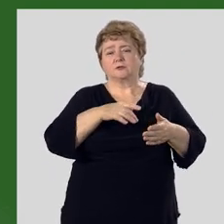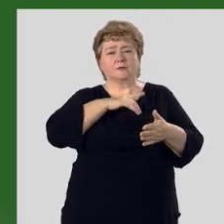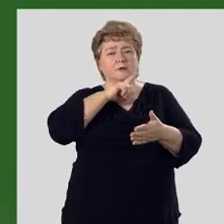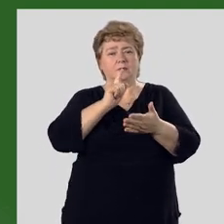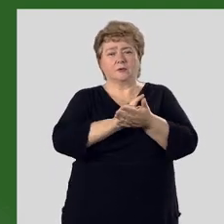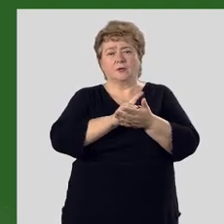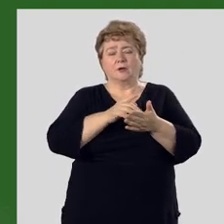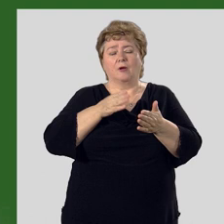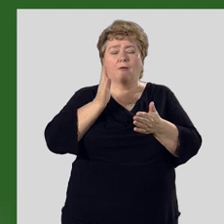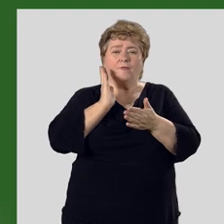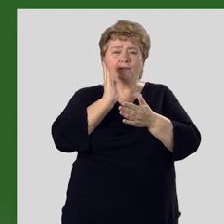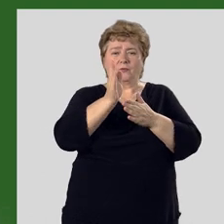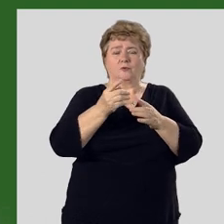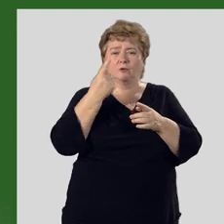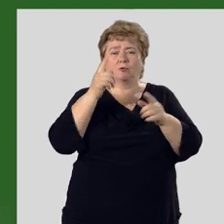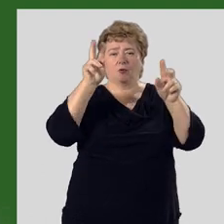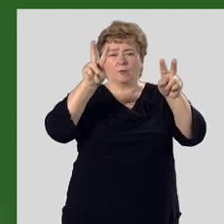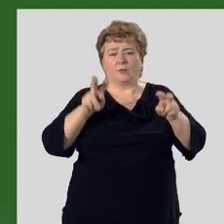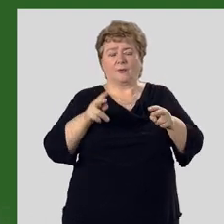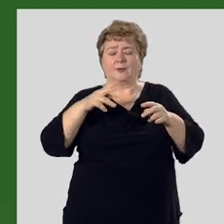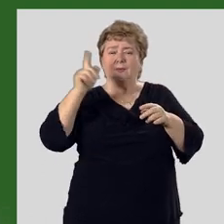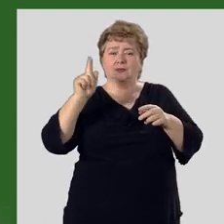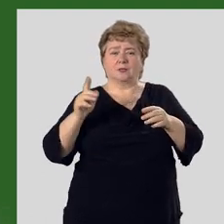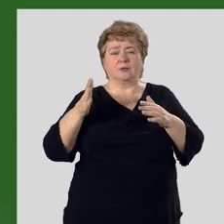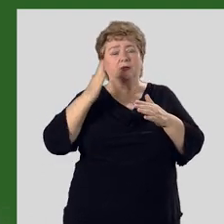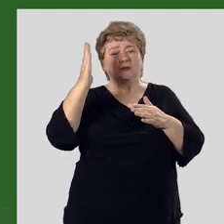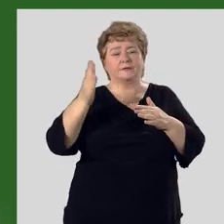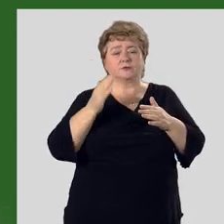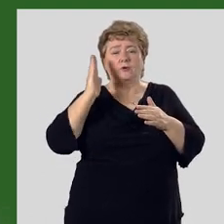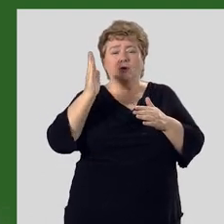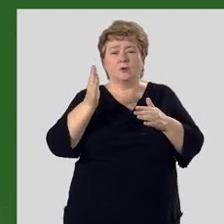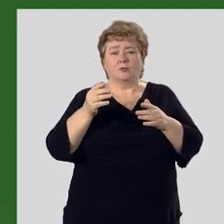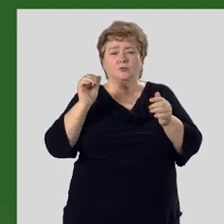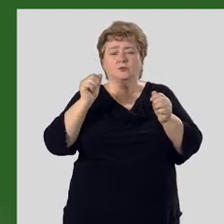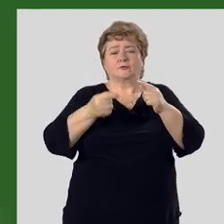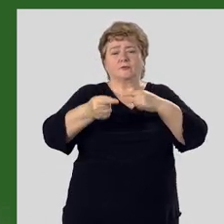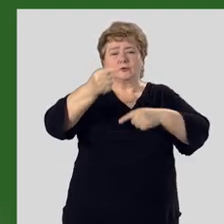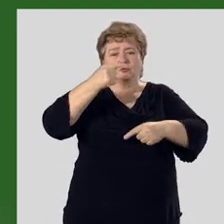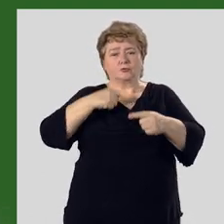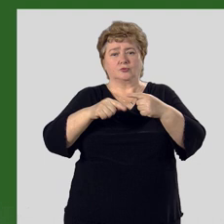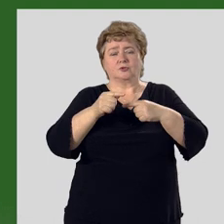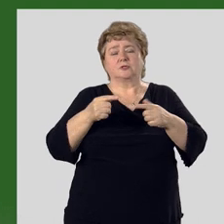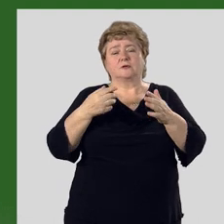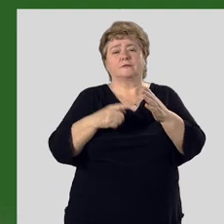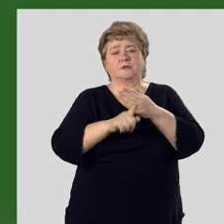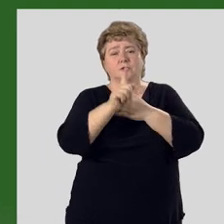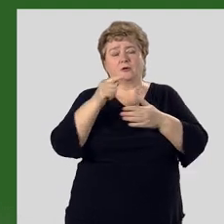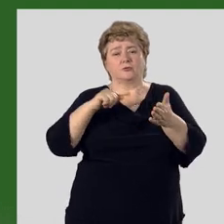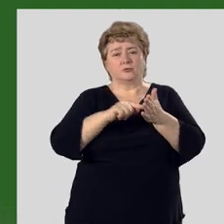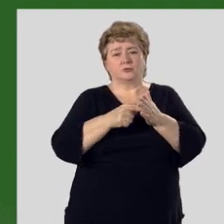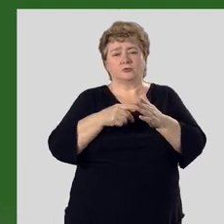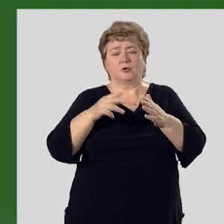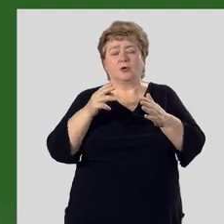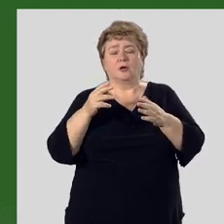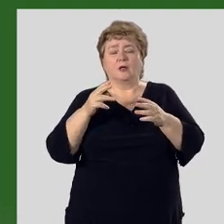строго вдоль одной параллели на запад или на восток, то обязательно можно вернуться в исходную точку.